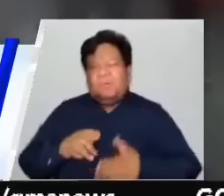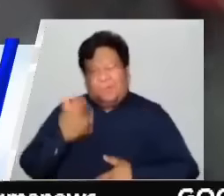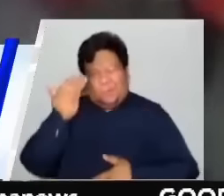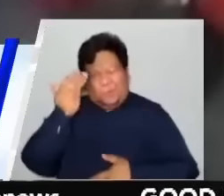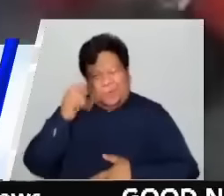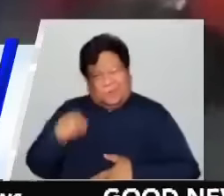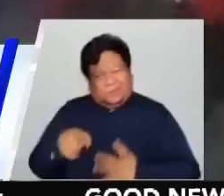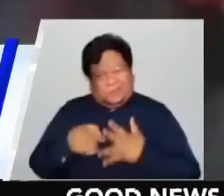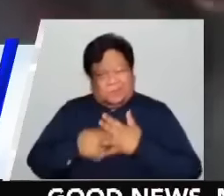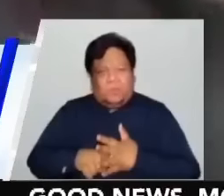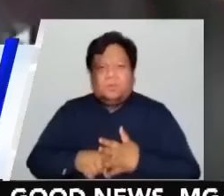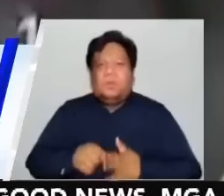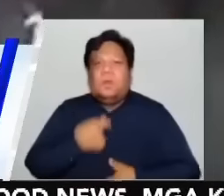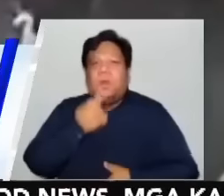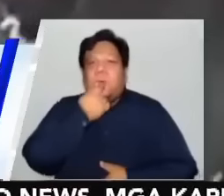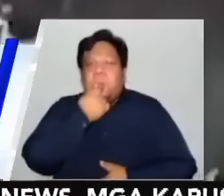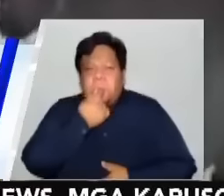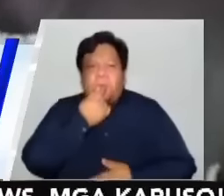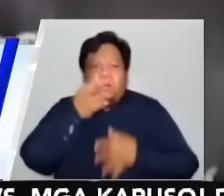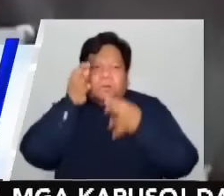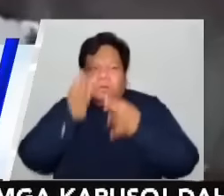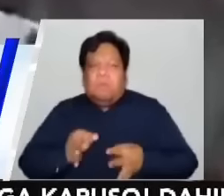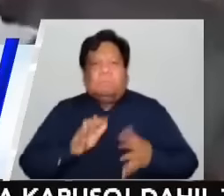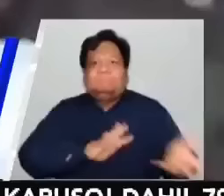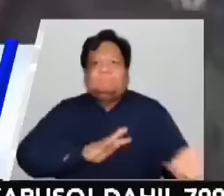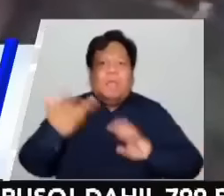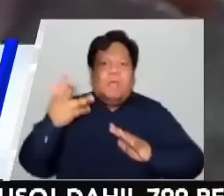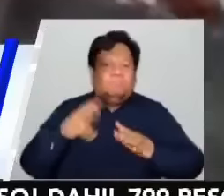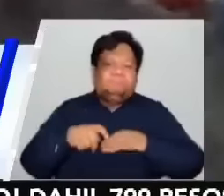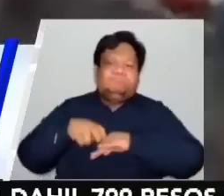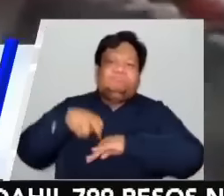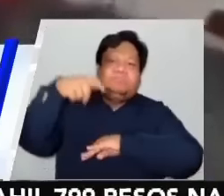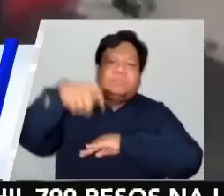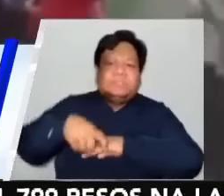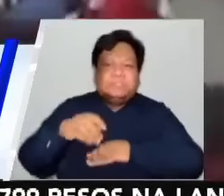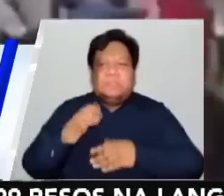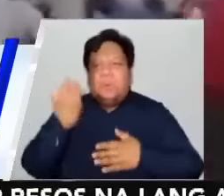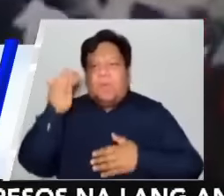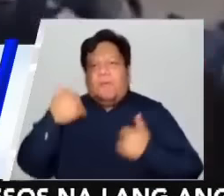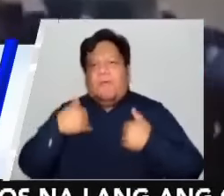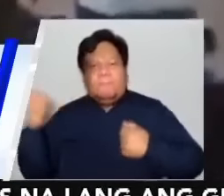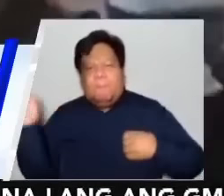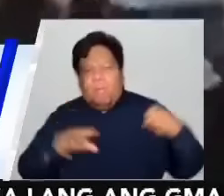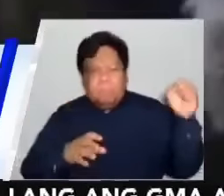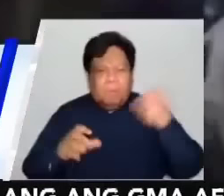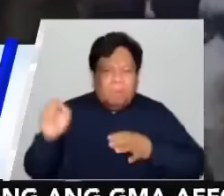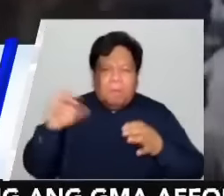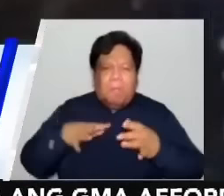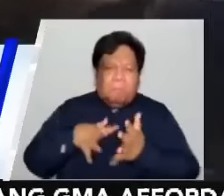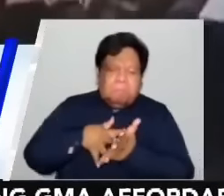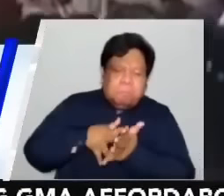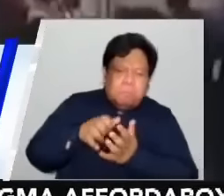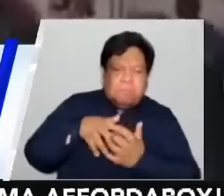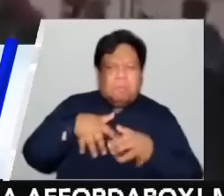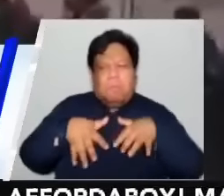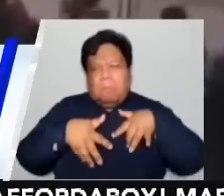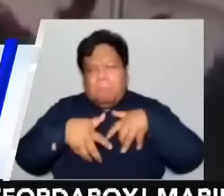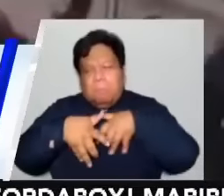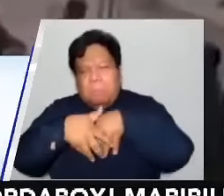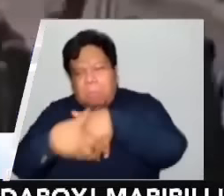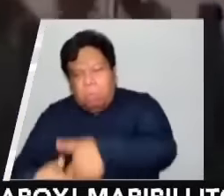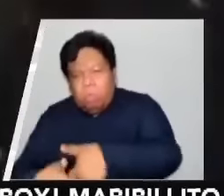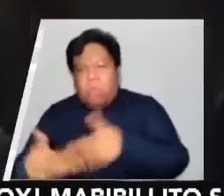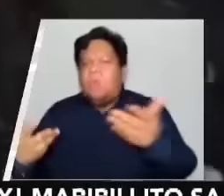nagakyatan sa pader para makaligtas. Nagkaroon kasi ng batuhan at crowd crush. Di bababa sa 56 ang